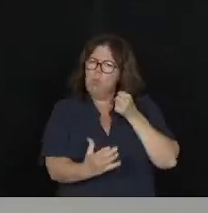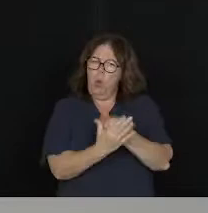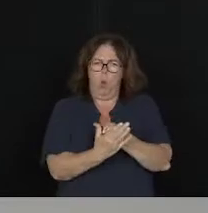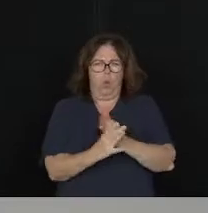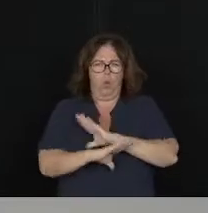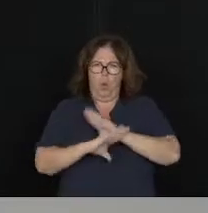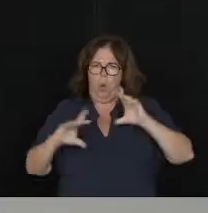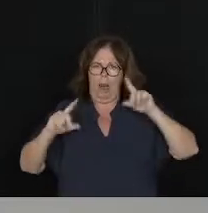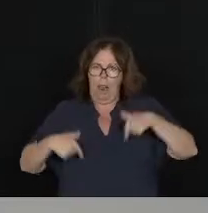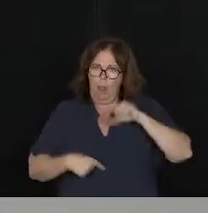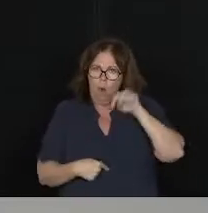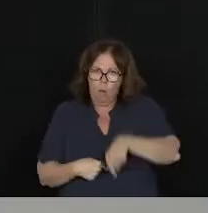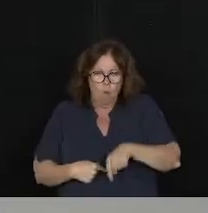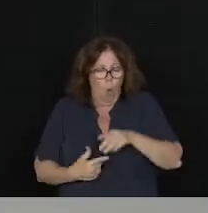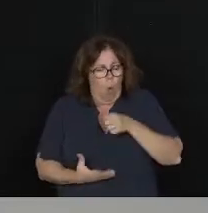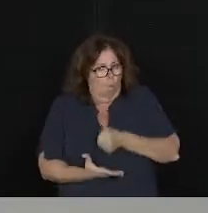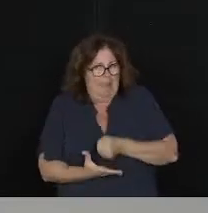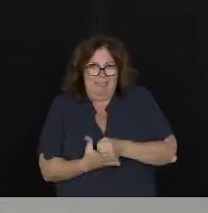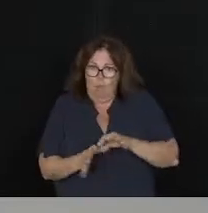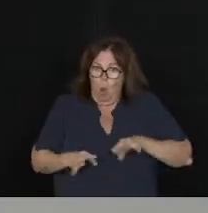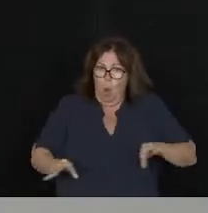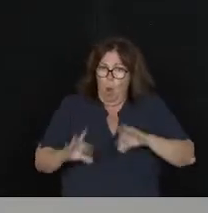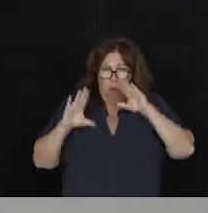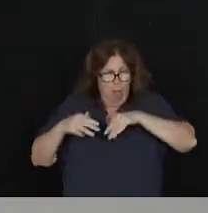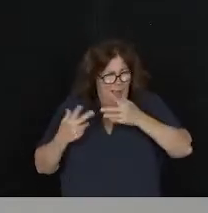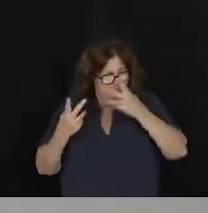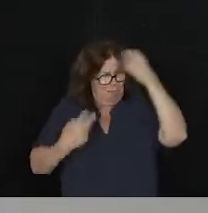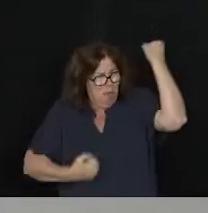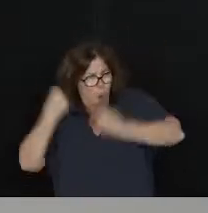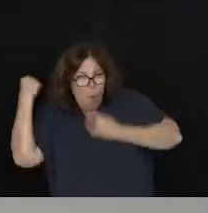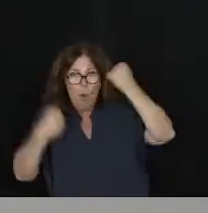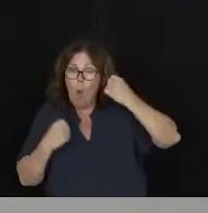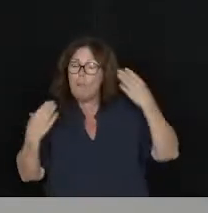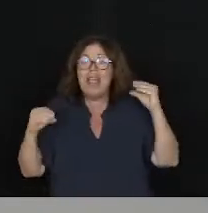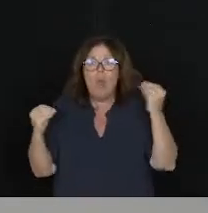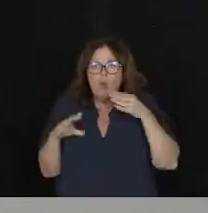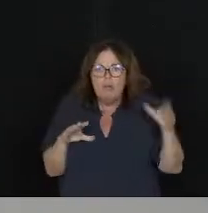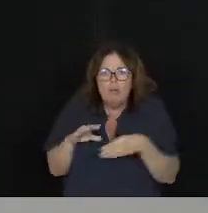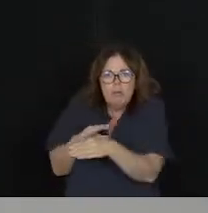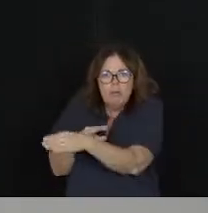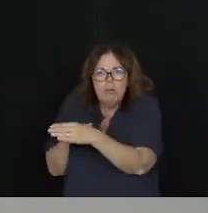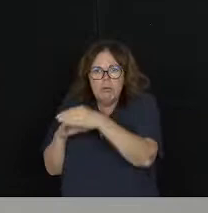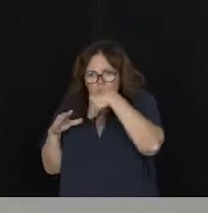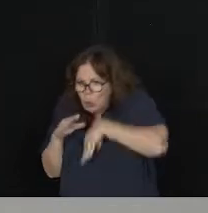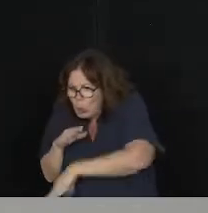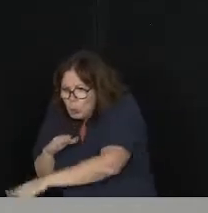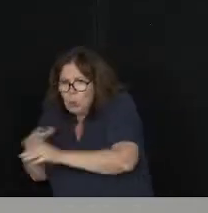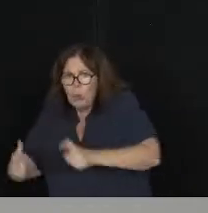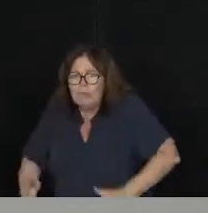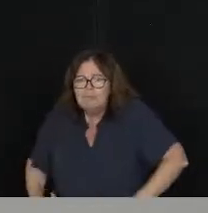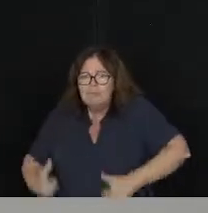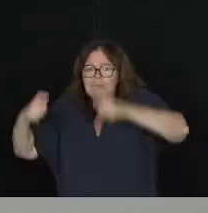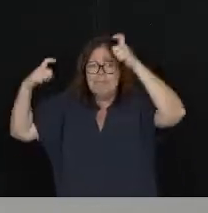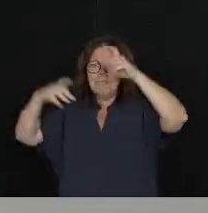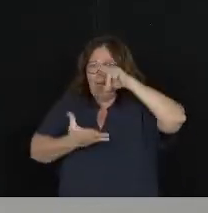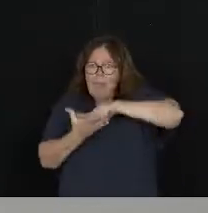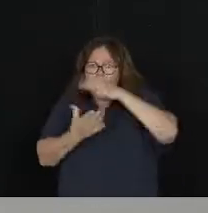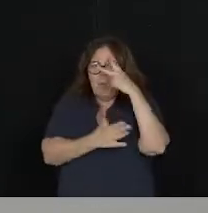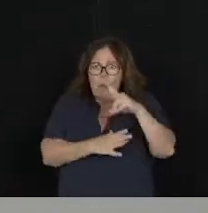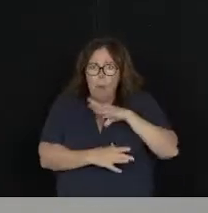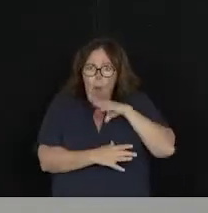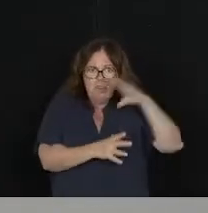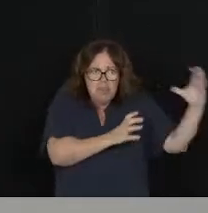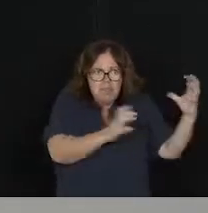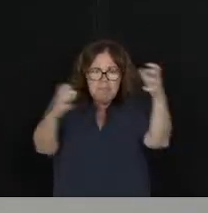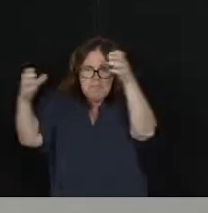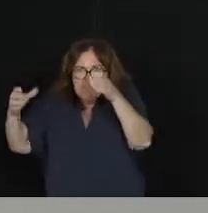une activité minimum dans des caves, des villes bombardées, des appartements exigus dans les ghettos ou les appartements des instituteurs